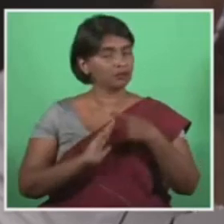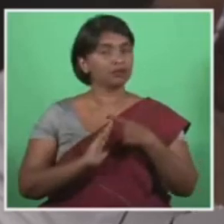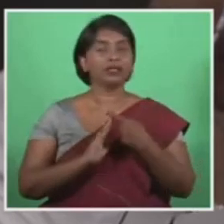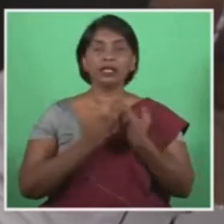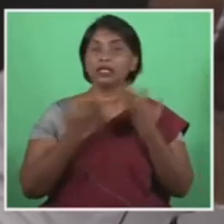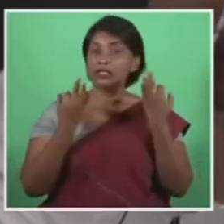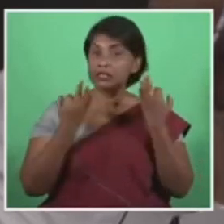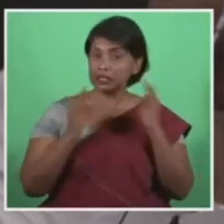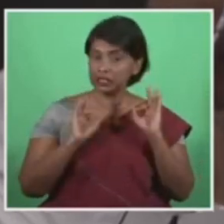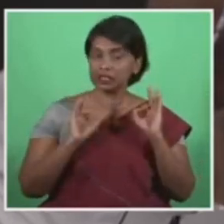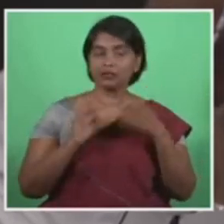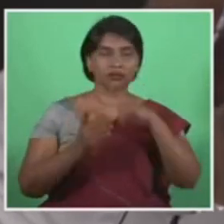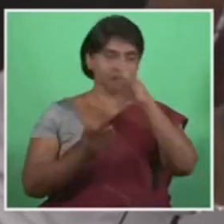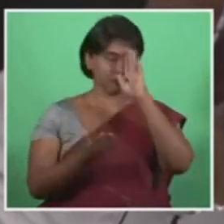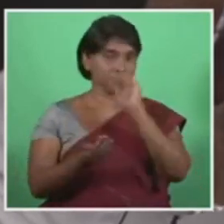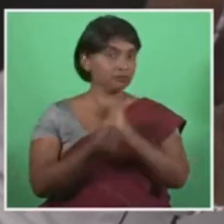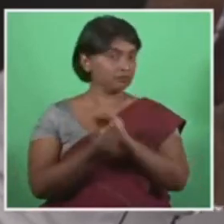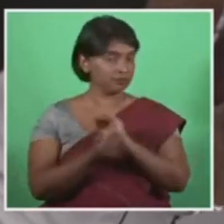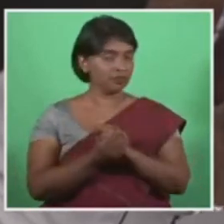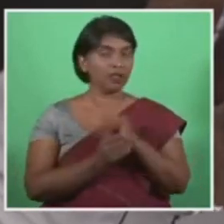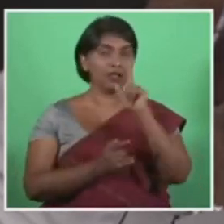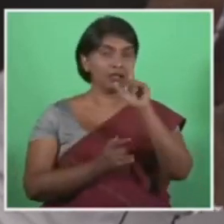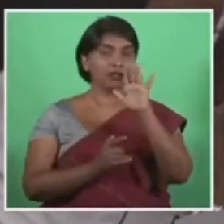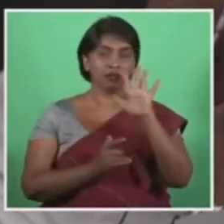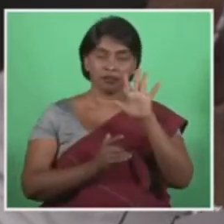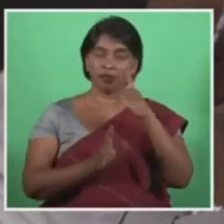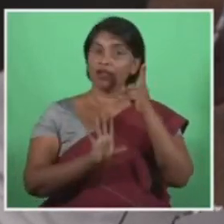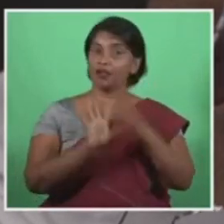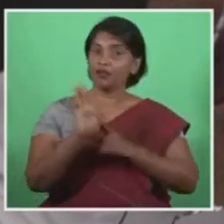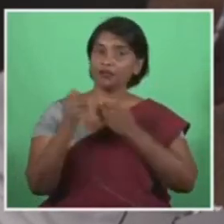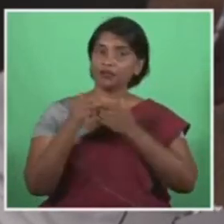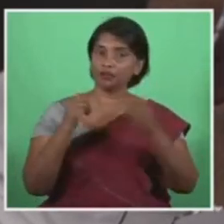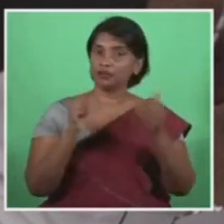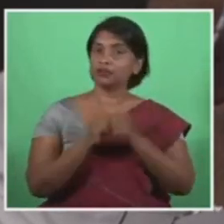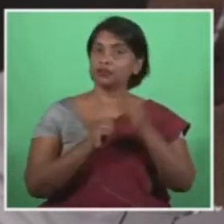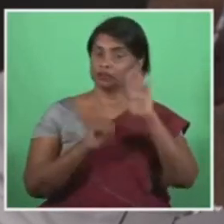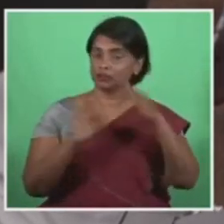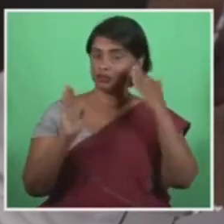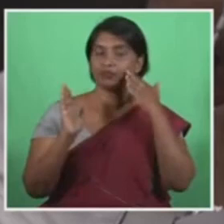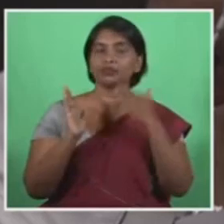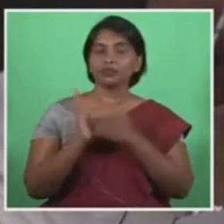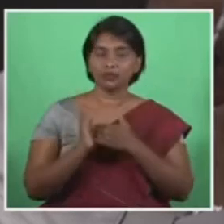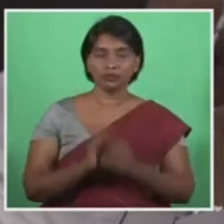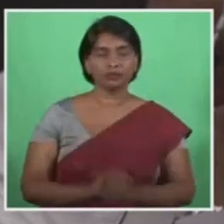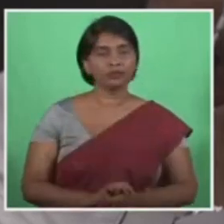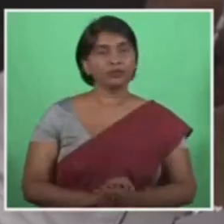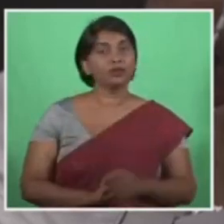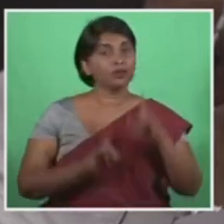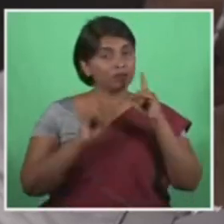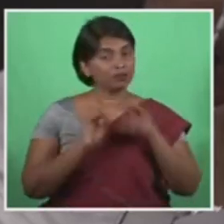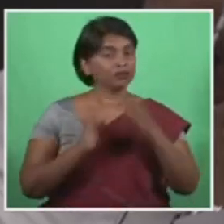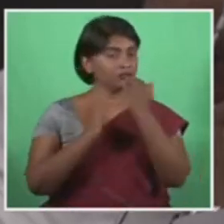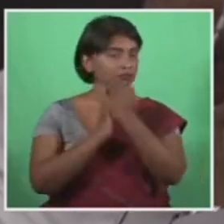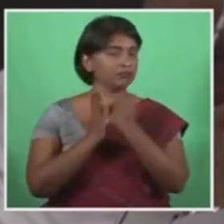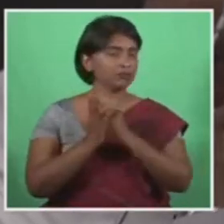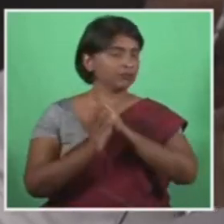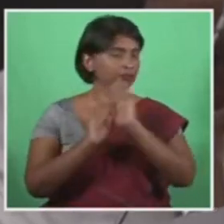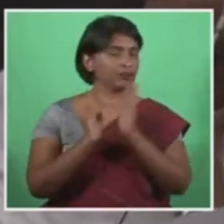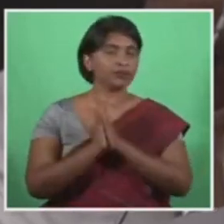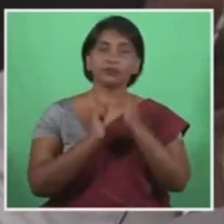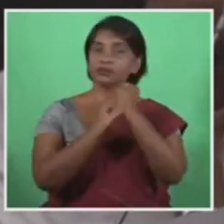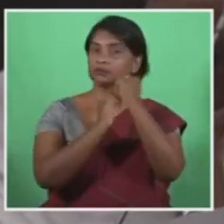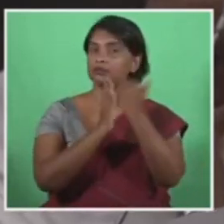निदहस आरक्षा करन्न मे हेत्त वसर तुल कटयुतु किरीम पिलिबंदव मेवेनि विस्तरात्मक